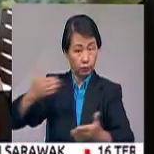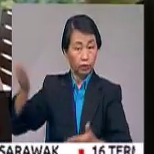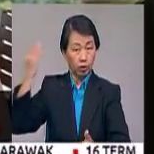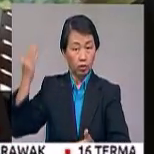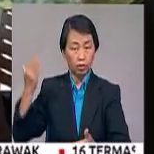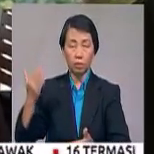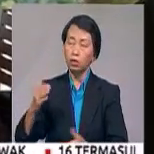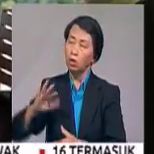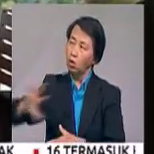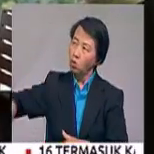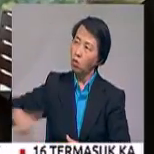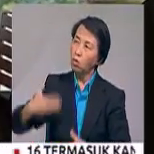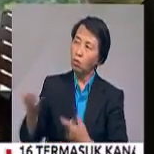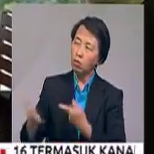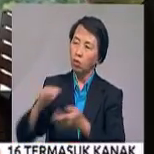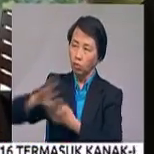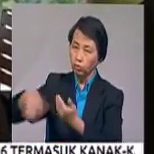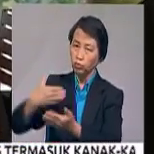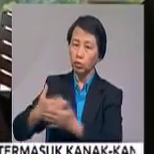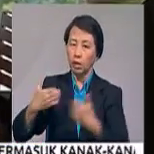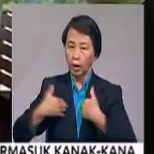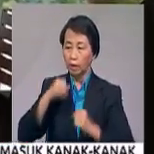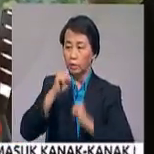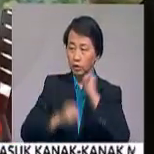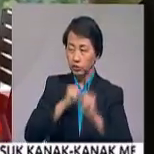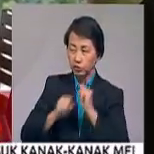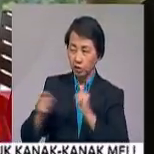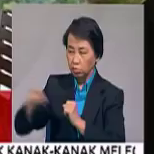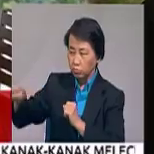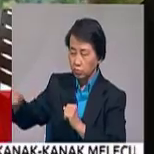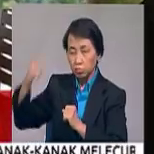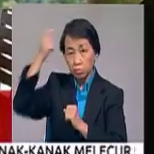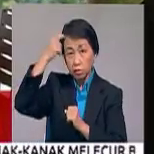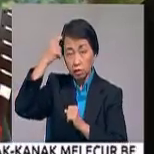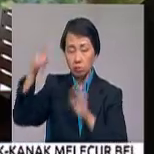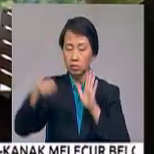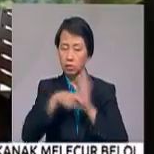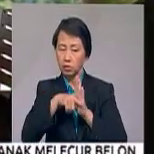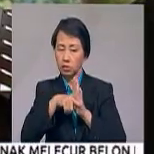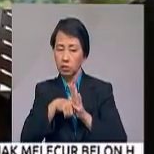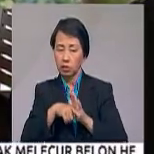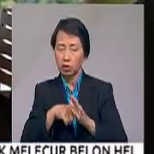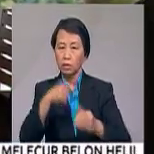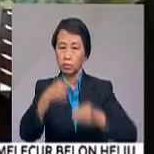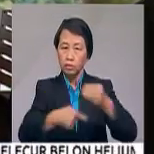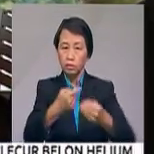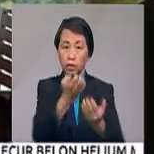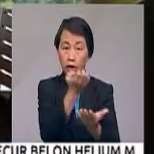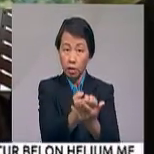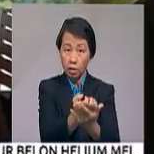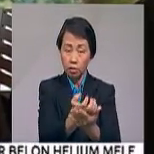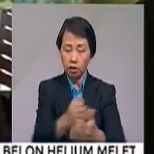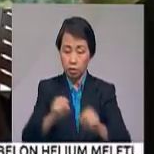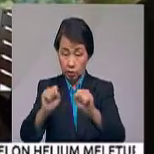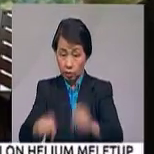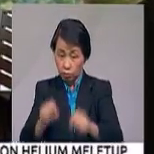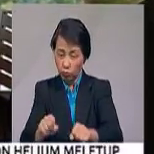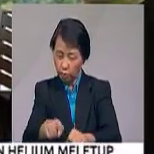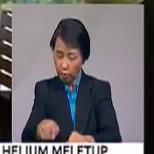pada keseluruhannya ada sikap yang pesimis terhadap kedudukan ekonomi dan kemampuan kerajaan